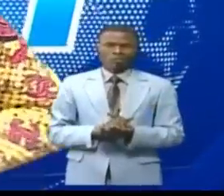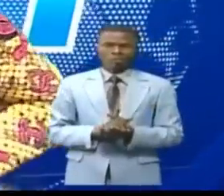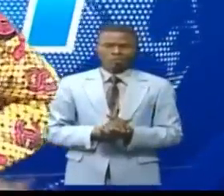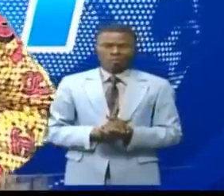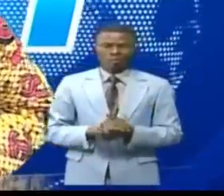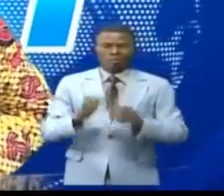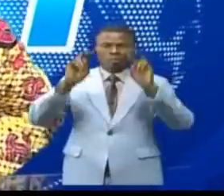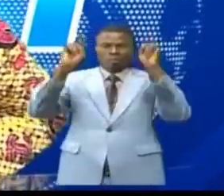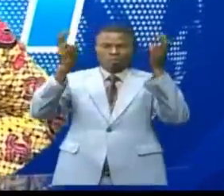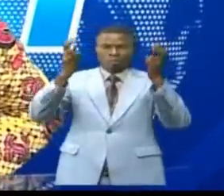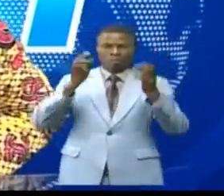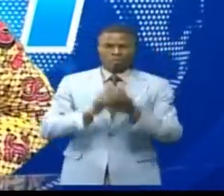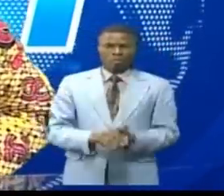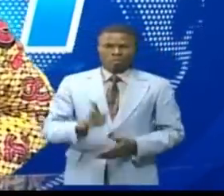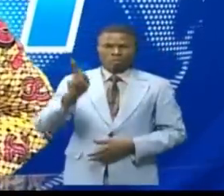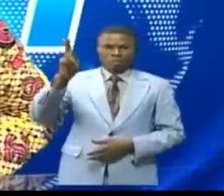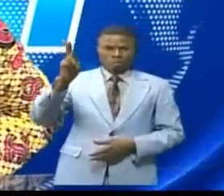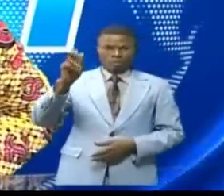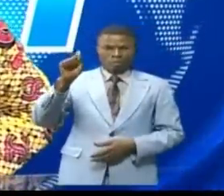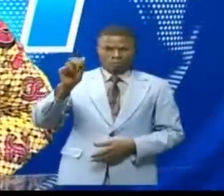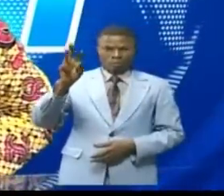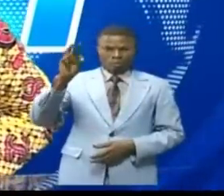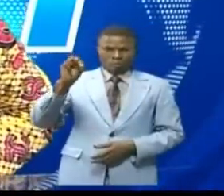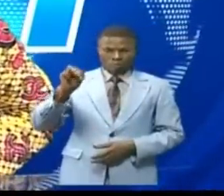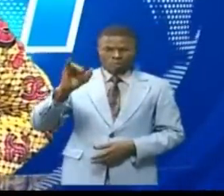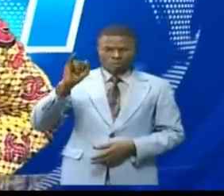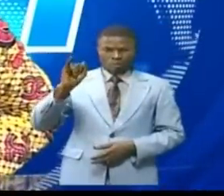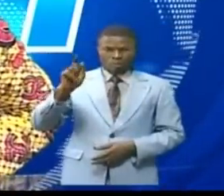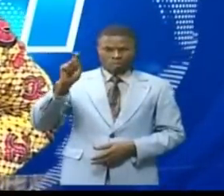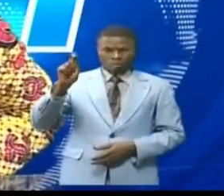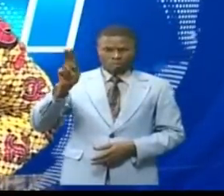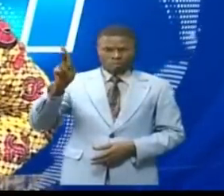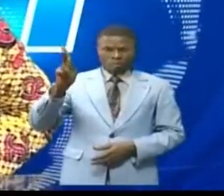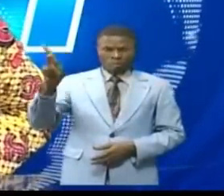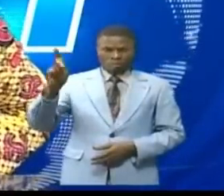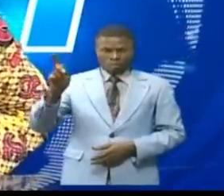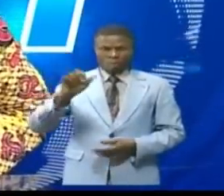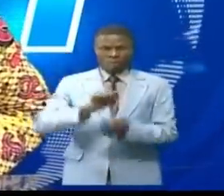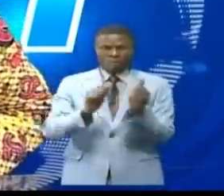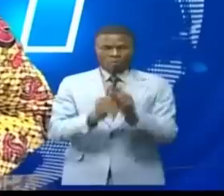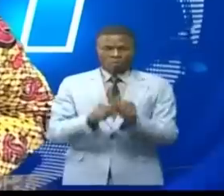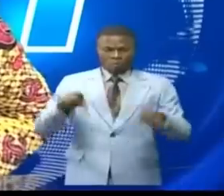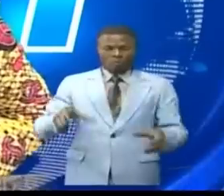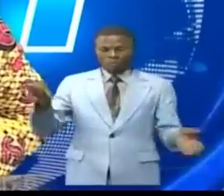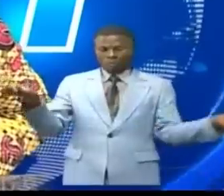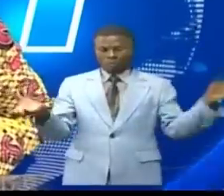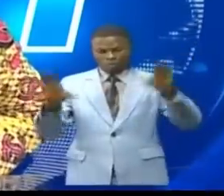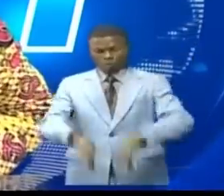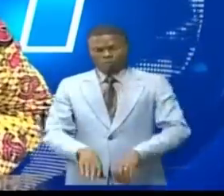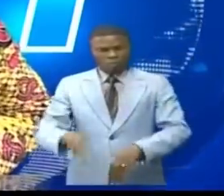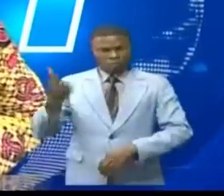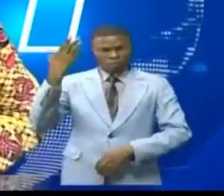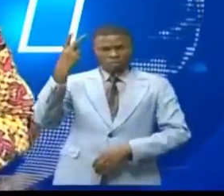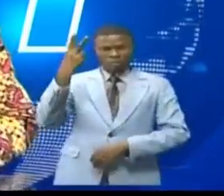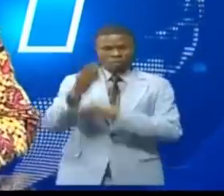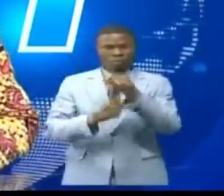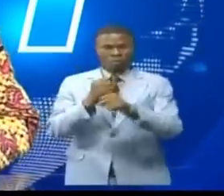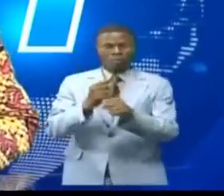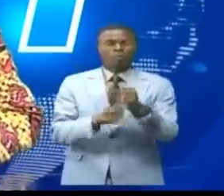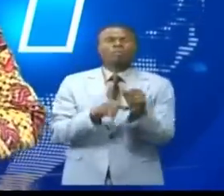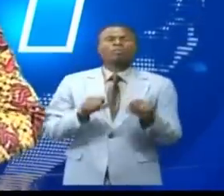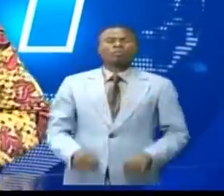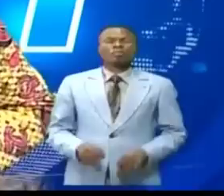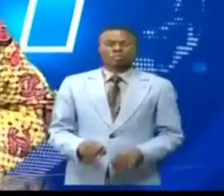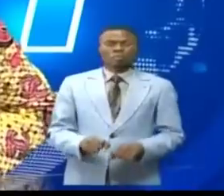La ville de Kamituga s'est souvenue des victimes de déboulements de terre il y a 2 ans. La fondation